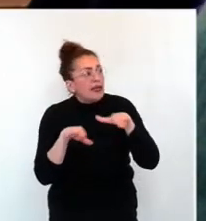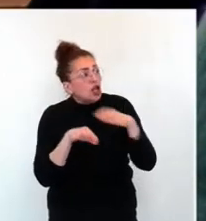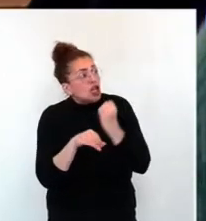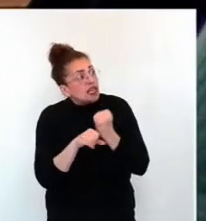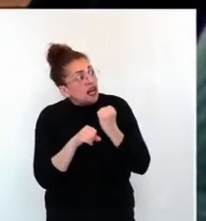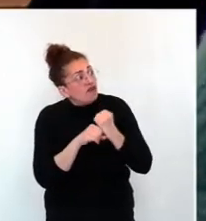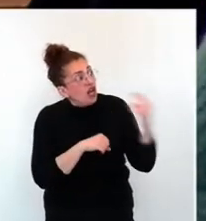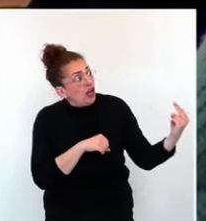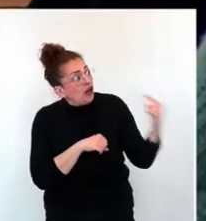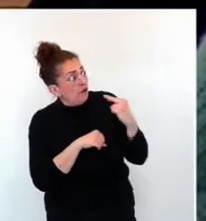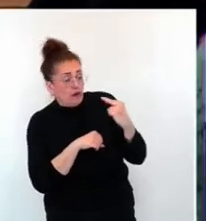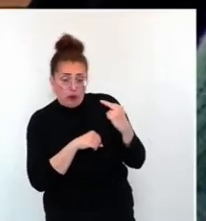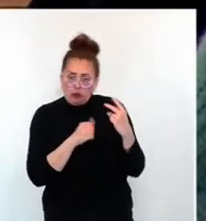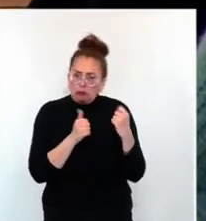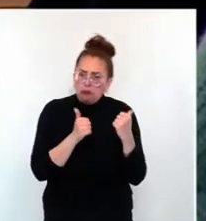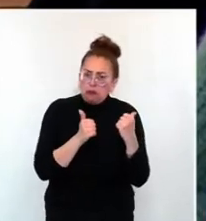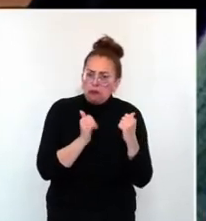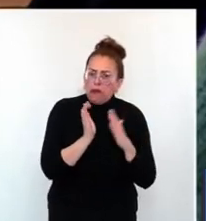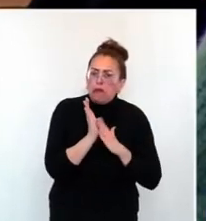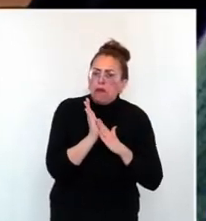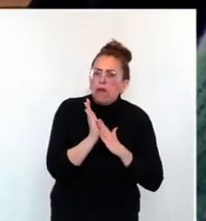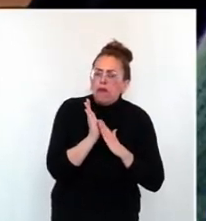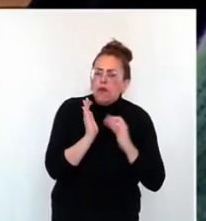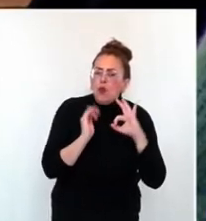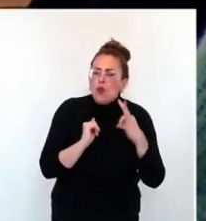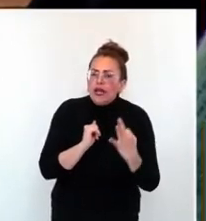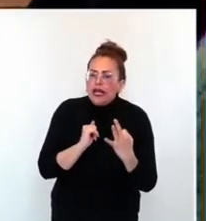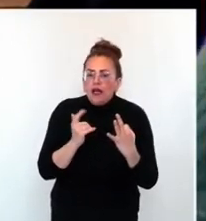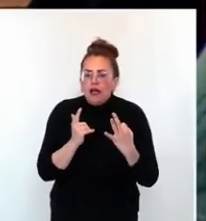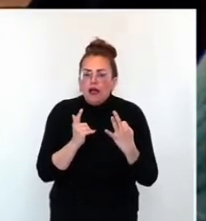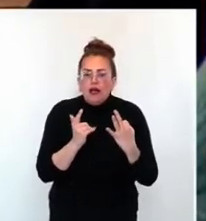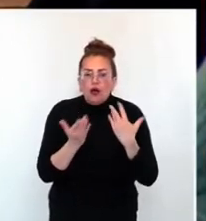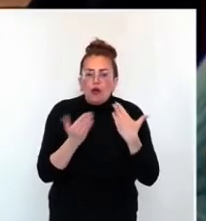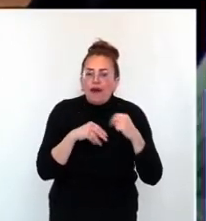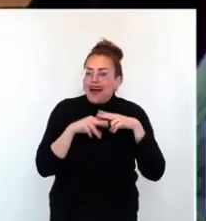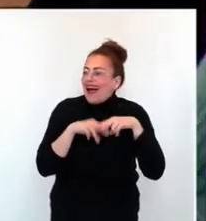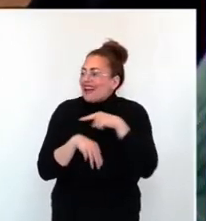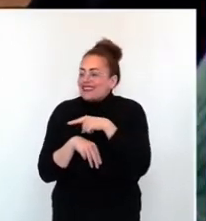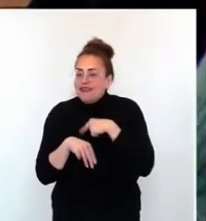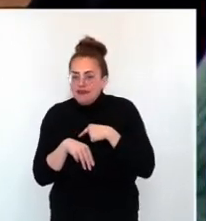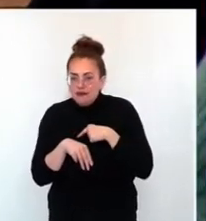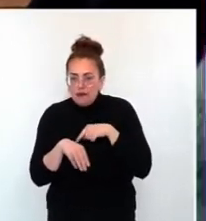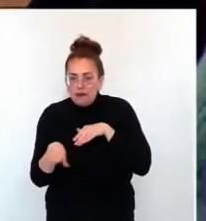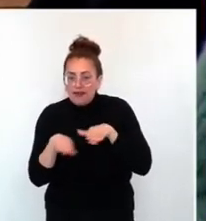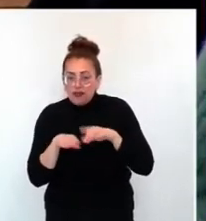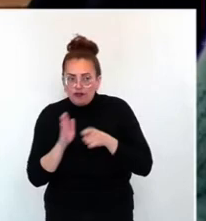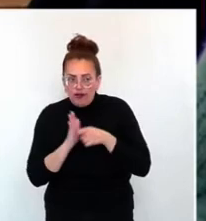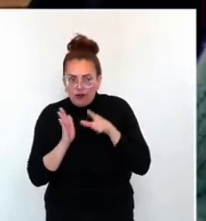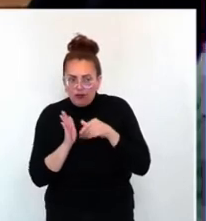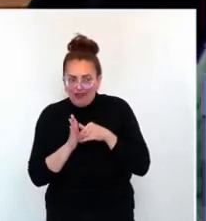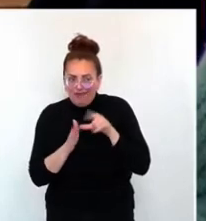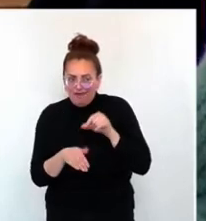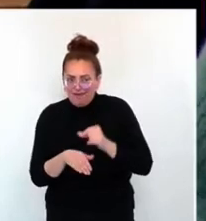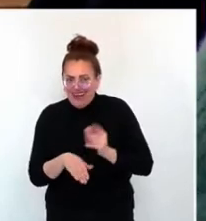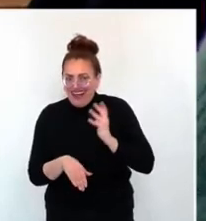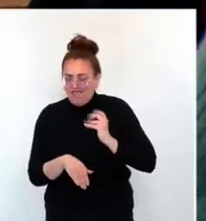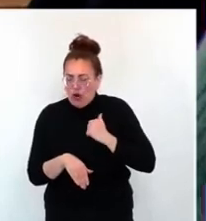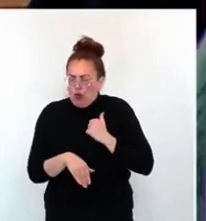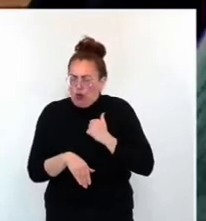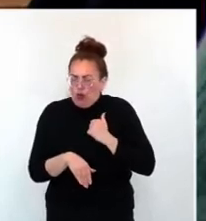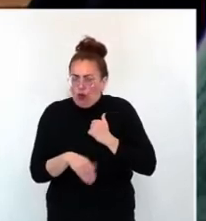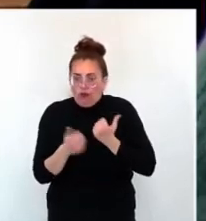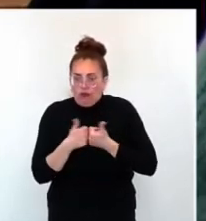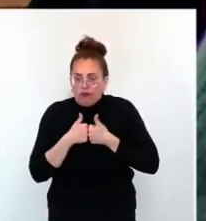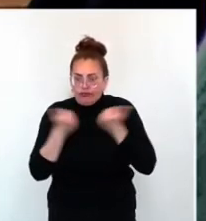les promoteurs. Et ça contraste assez sévèrement avec la méthode qui a été la vôtre depuis 2020. Puisqu'en réalité, d'abord, on a eu de